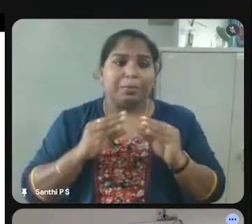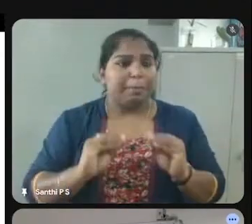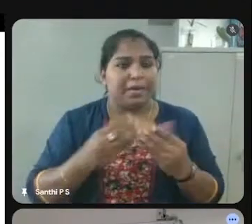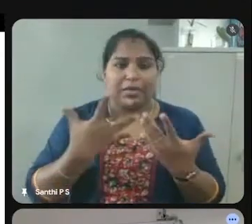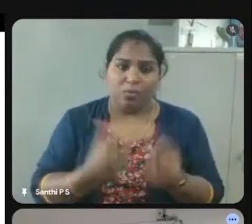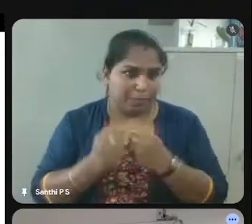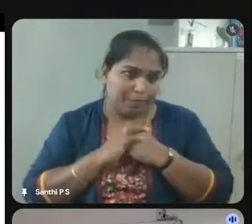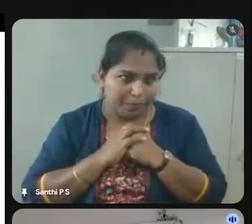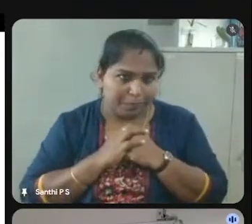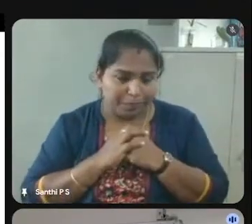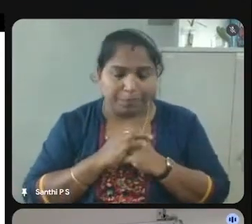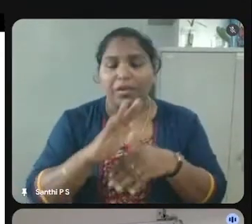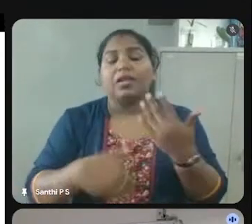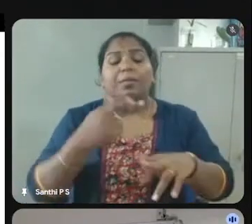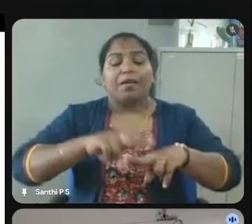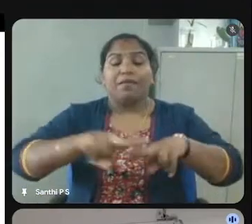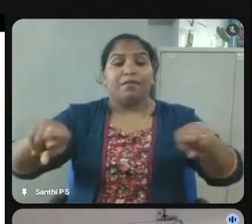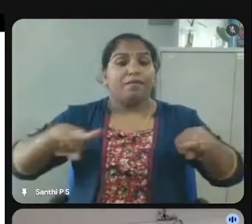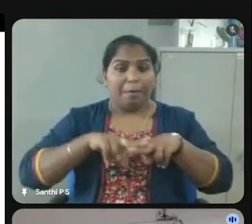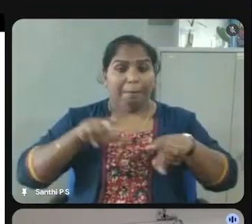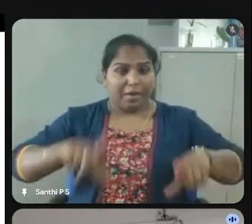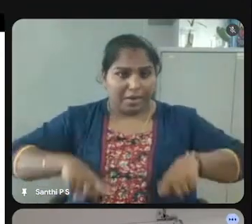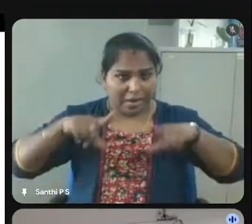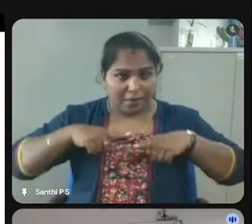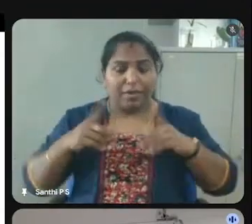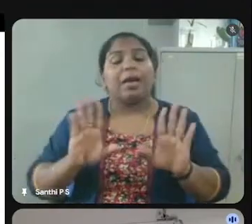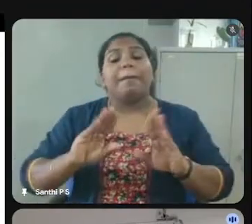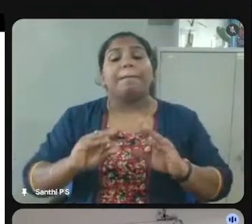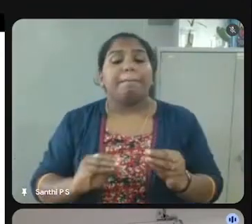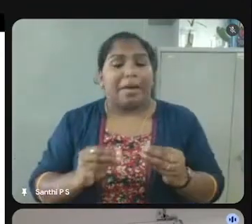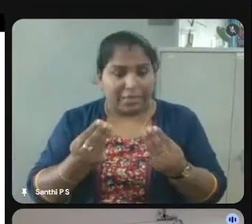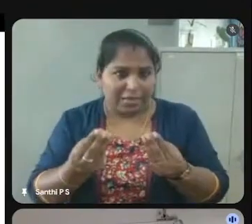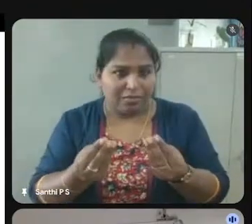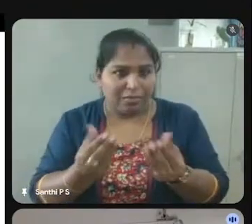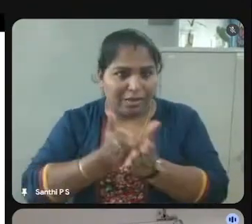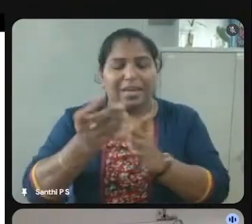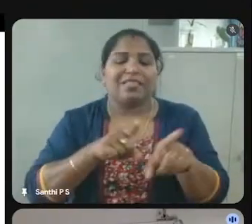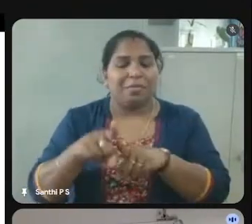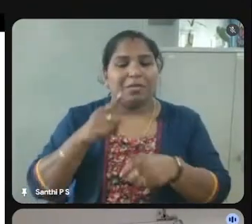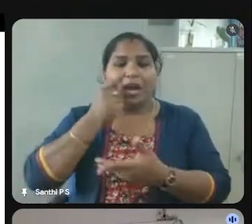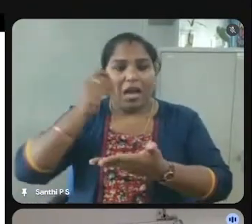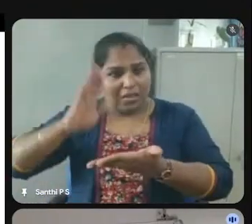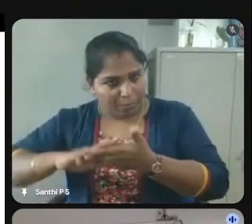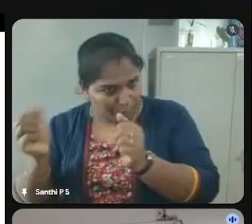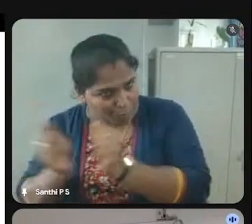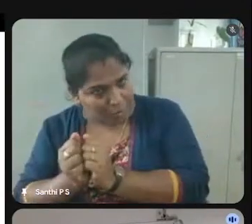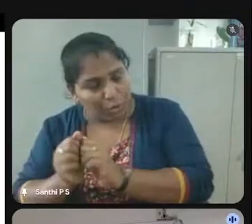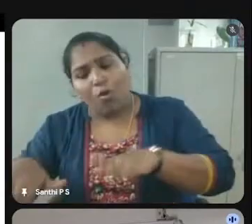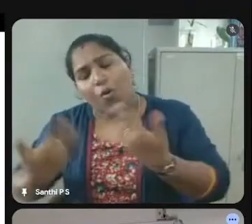പങ്കുണ്ട്. കുടുംബജീവിതത്തില് മെച്ചപ്പെട്ട രീതിയിൽ നമ്മുടെ പങ്കാളിയുമായി, അല്ലെങ്കിൽ നമ്മുടെ കുഞ്ഞുങ്ങളുമായി, നമ്മുടെ